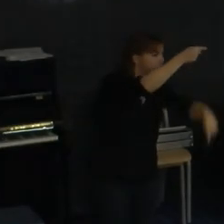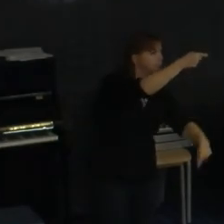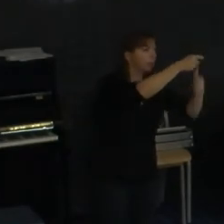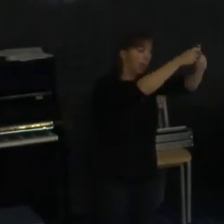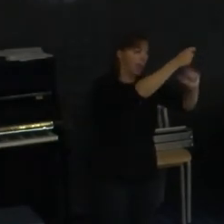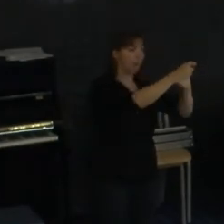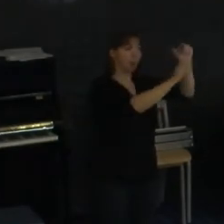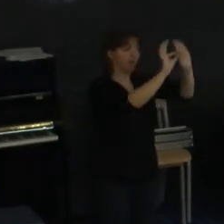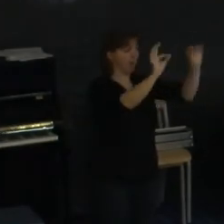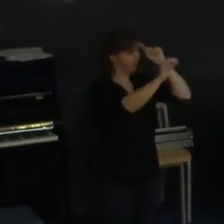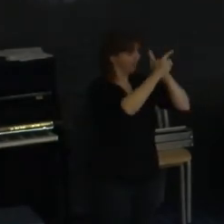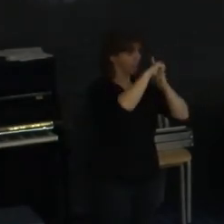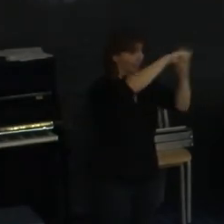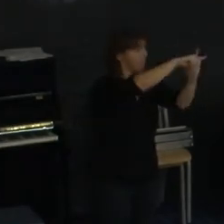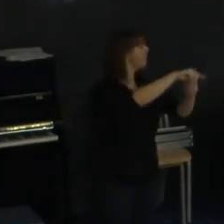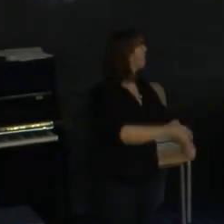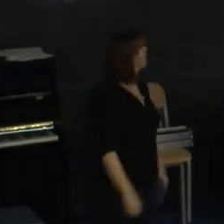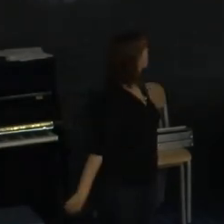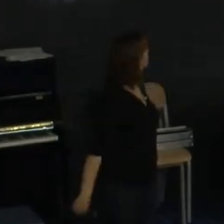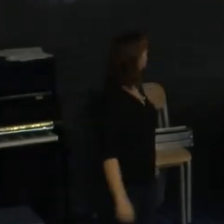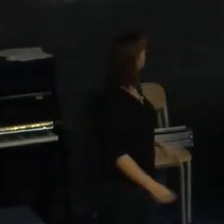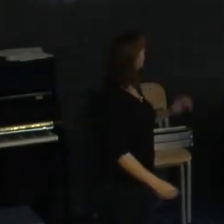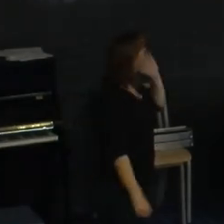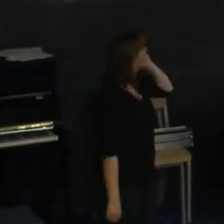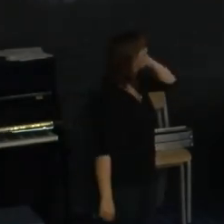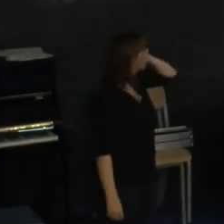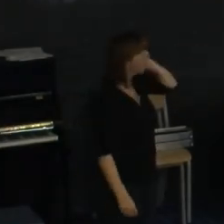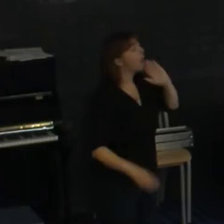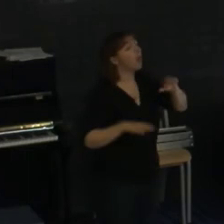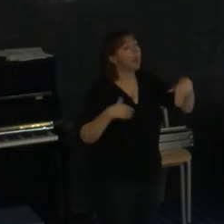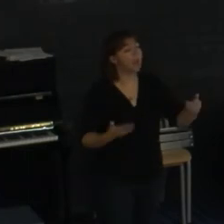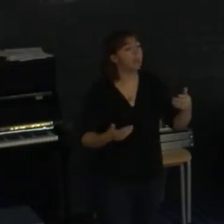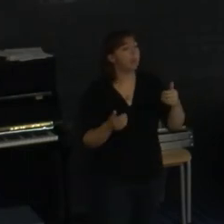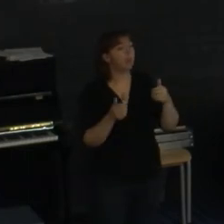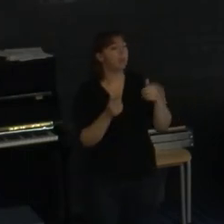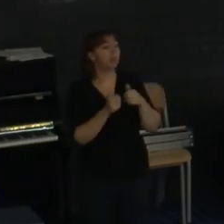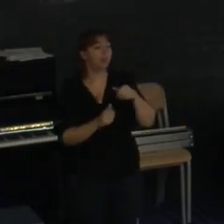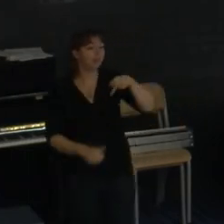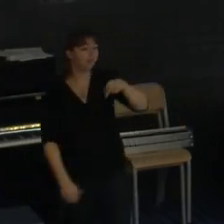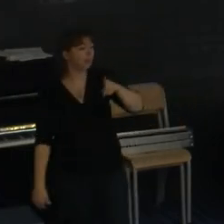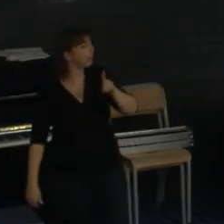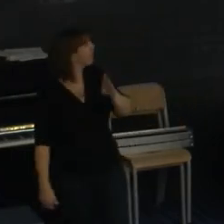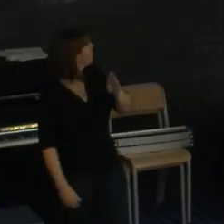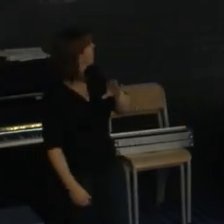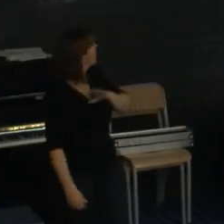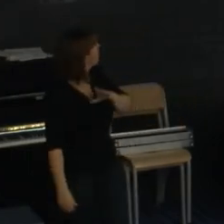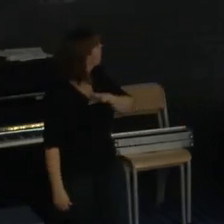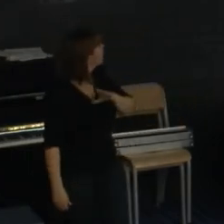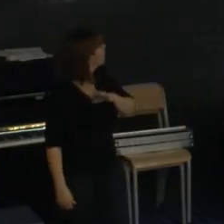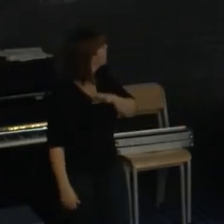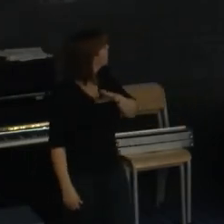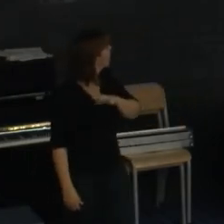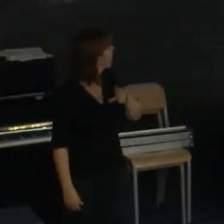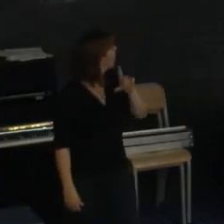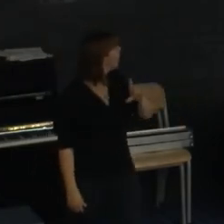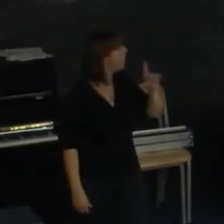Ensuite, voilà, on peut, avec PDB par exemple, lister, donc il y a ici une commande qui s'appelle LL, dans la documentation de PDB, c'est